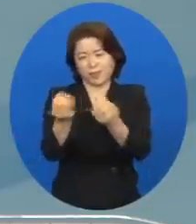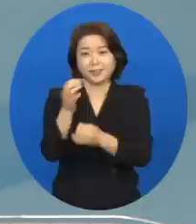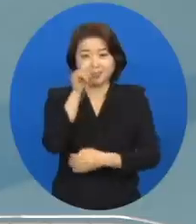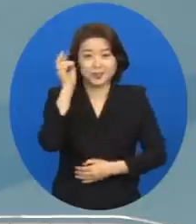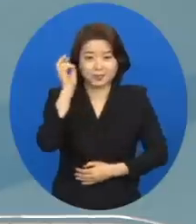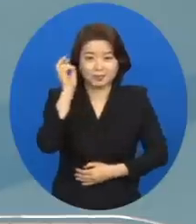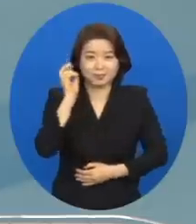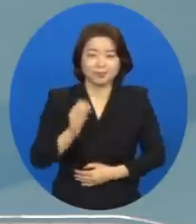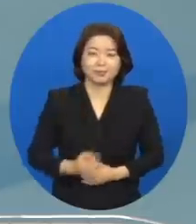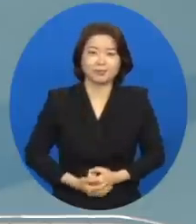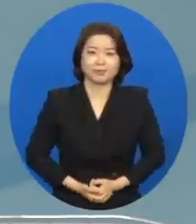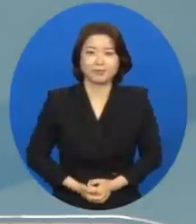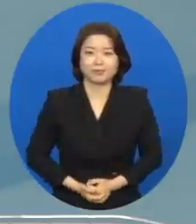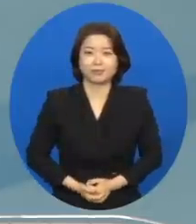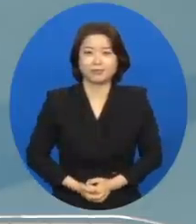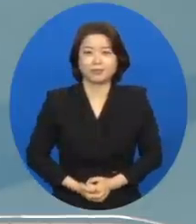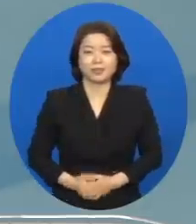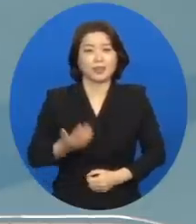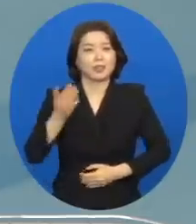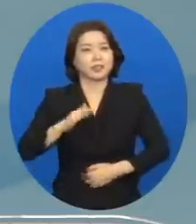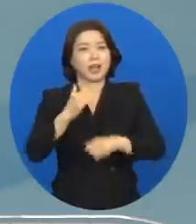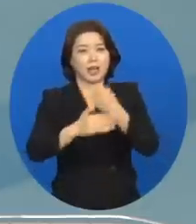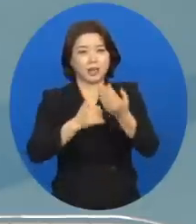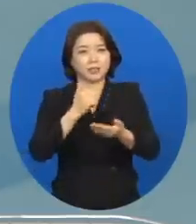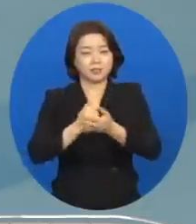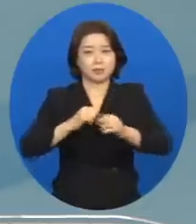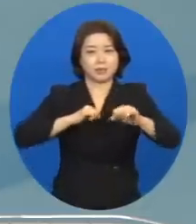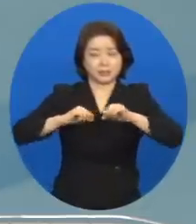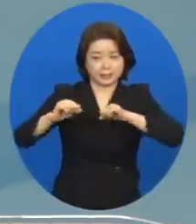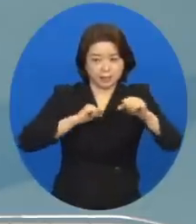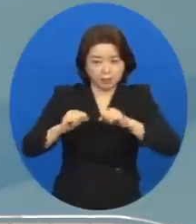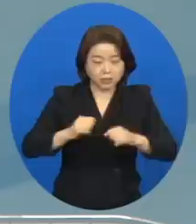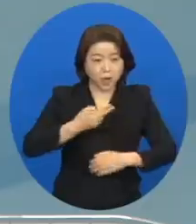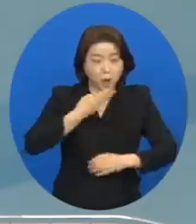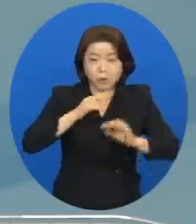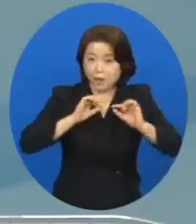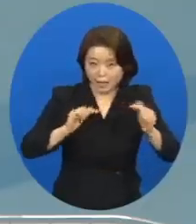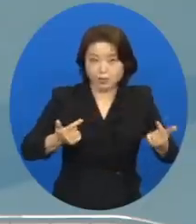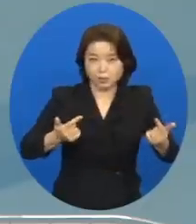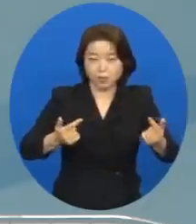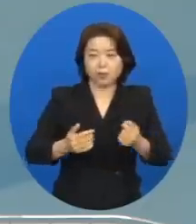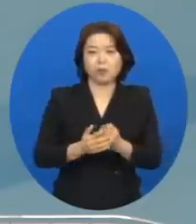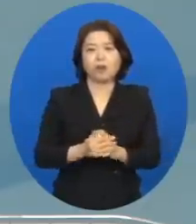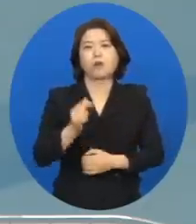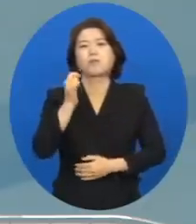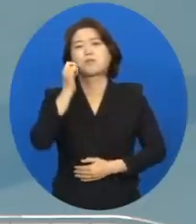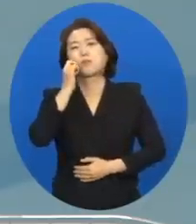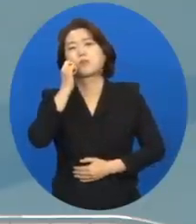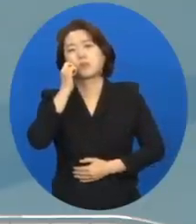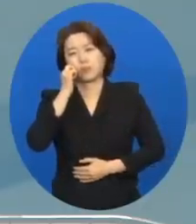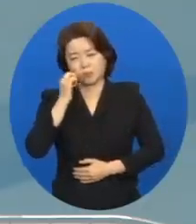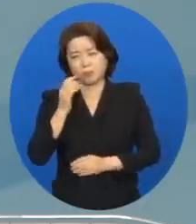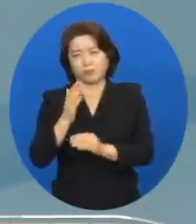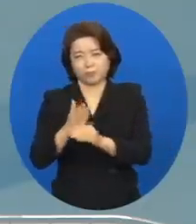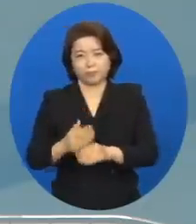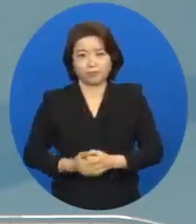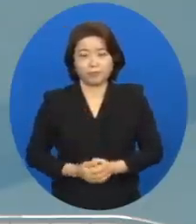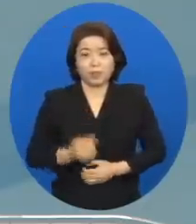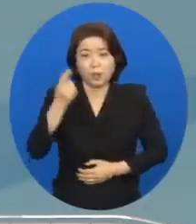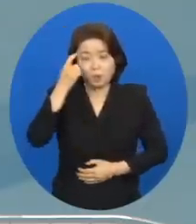겁니다. 근데 하나님께서 역사를 안 하시는 게 아니고 못 하시는 거죠.